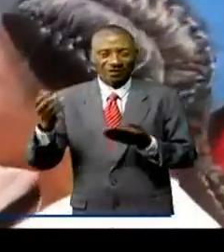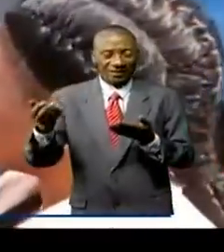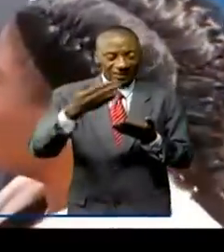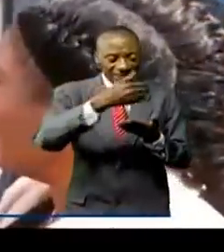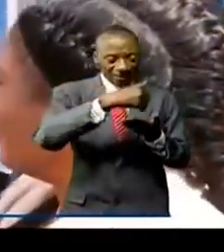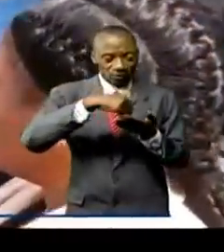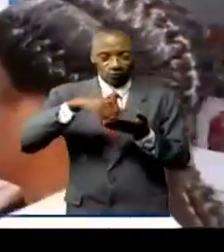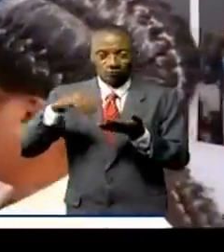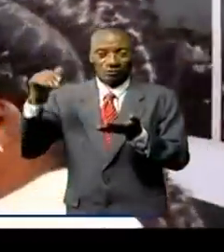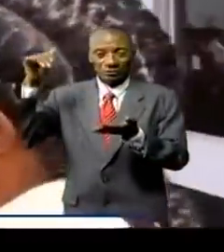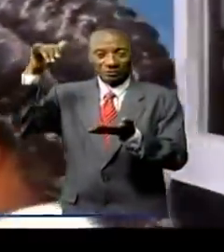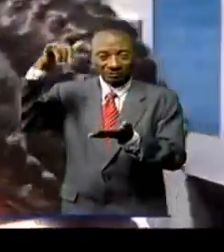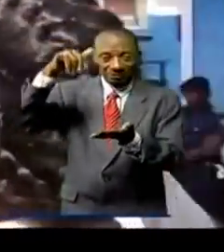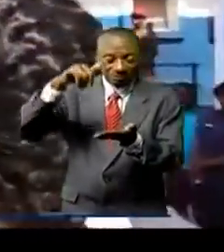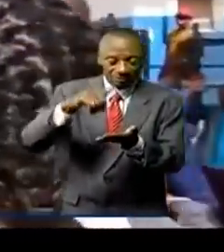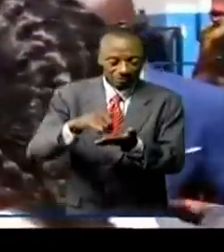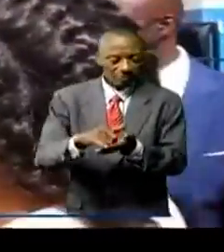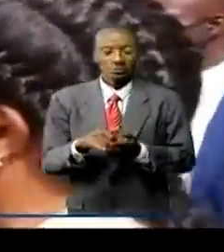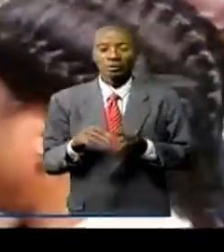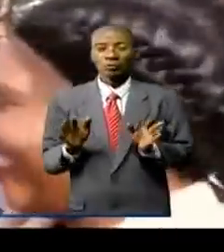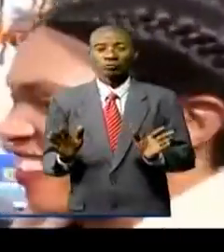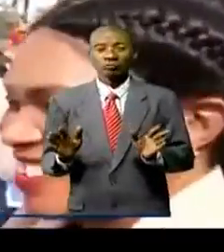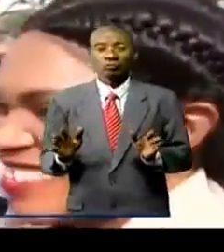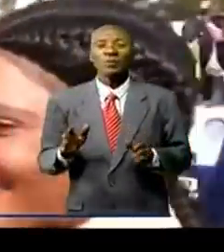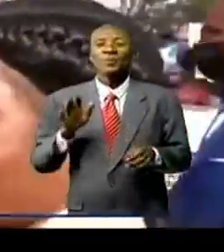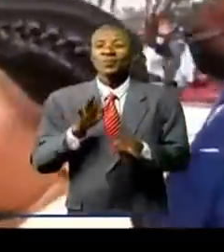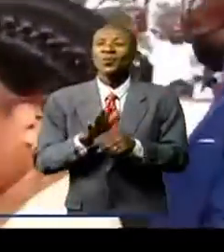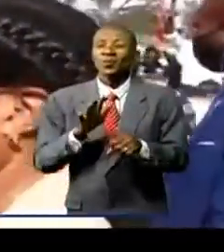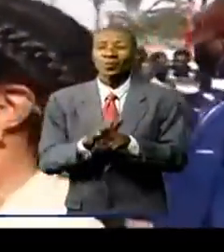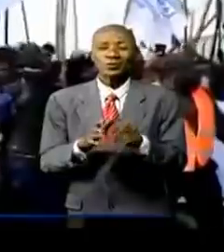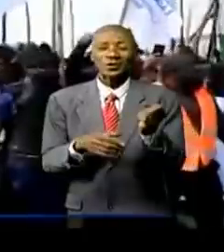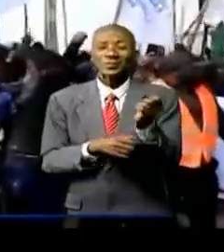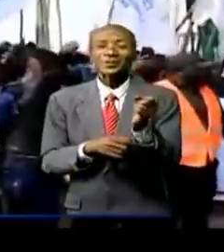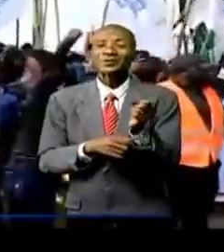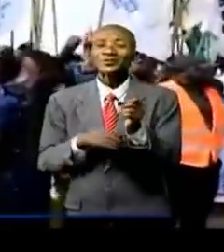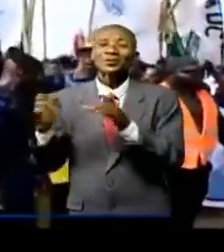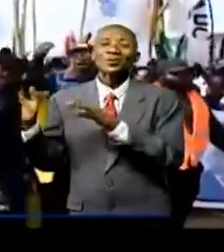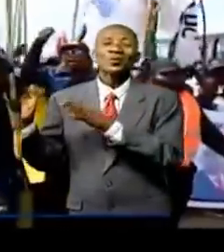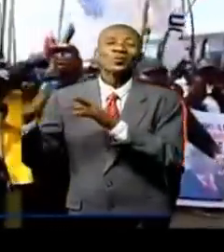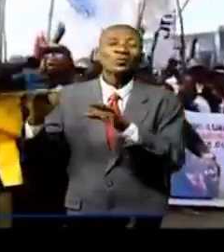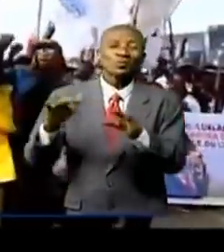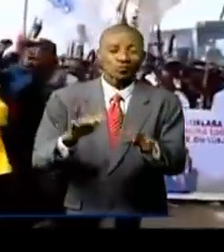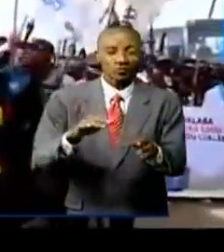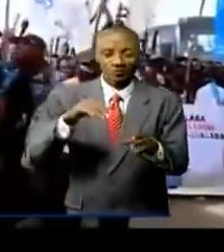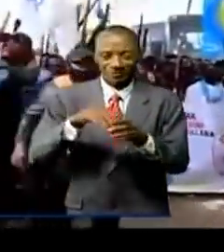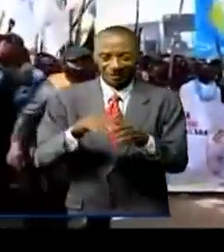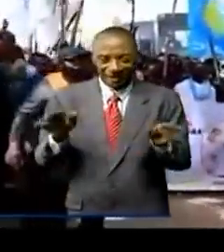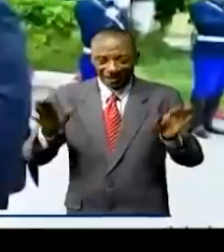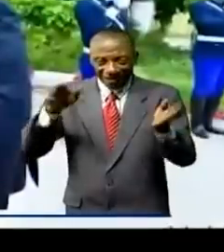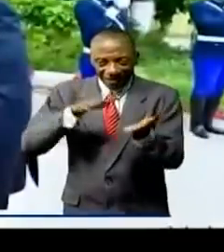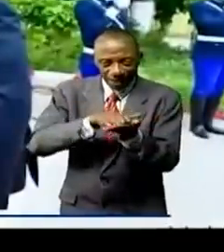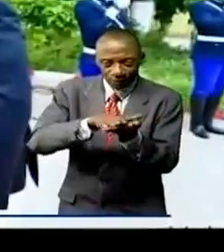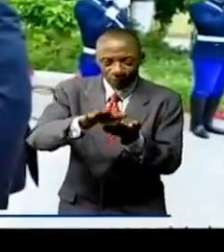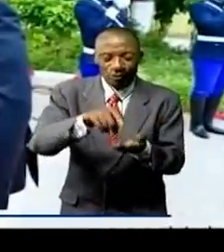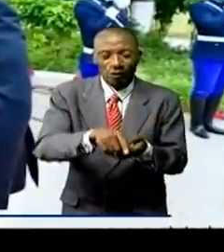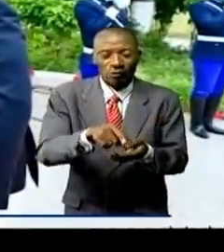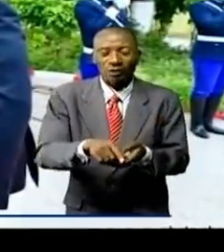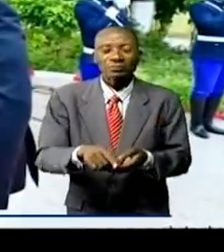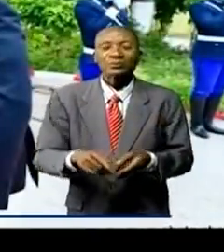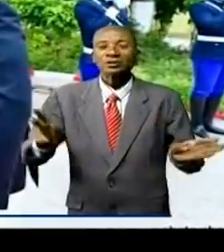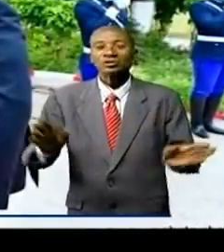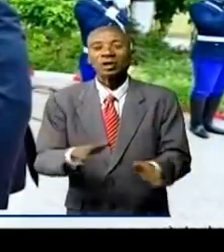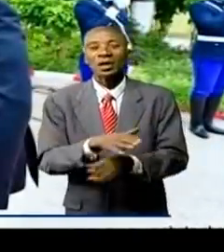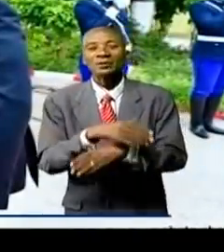mobilisation spontanée de ses administrés qui ont envahi les abords de l'aéroport, chantant et dansant pour elle et pour le chef de l'État,